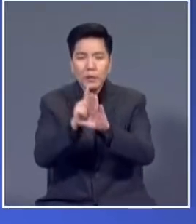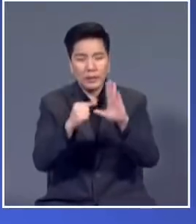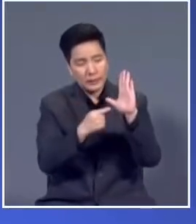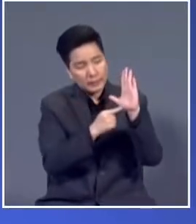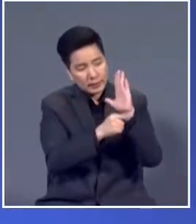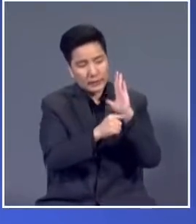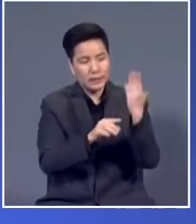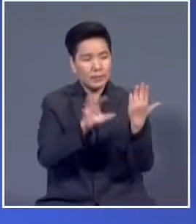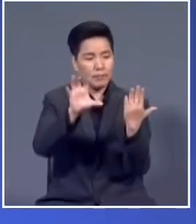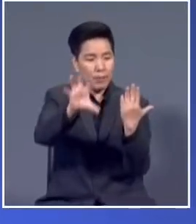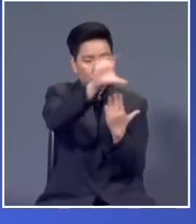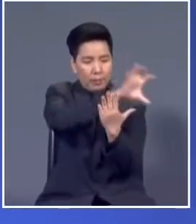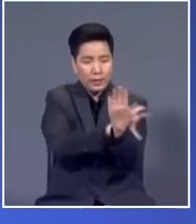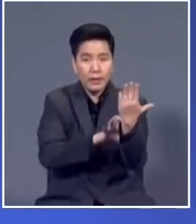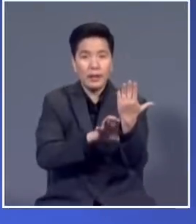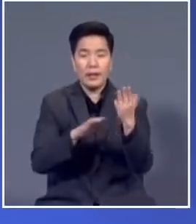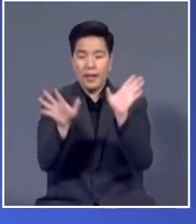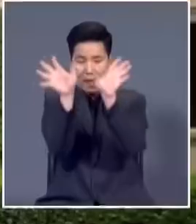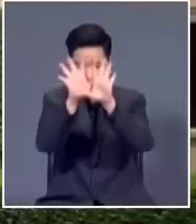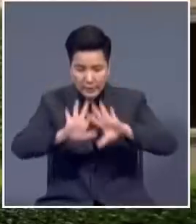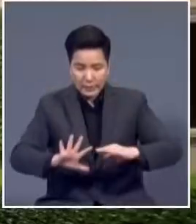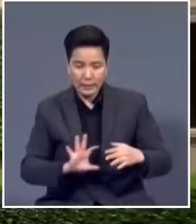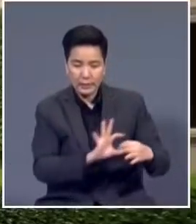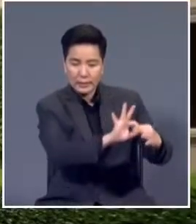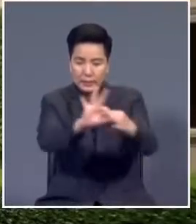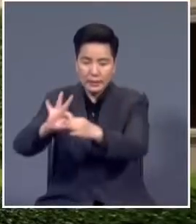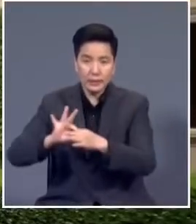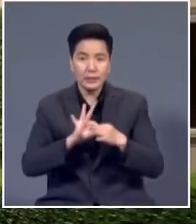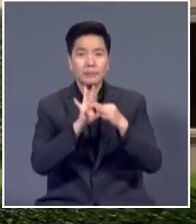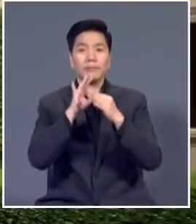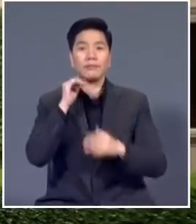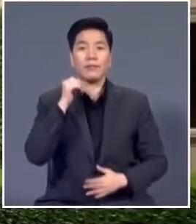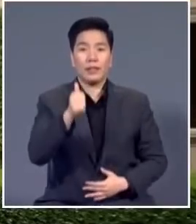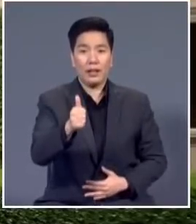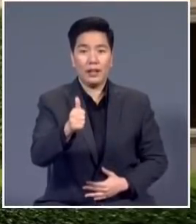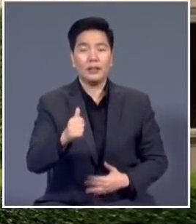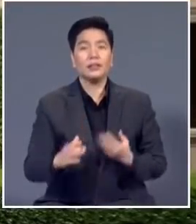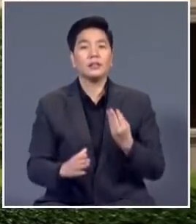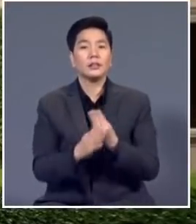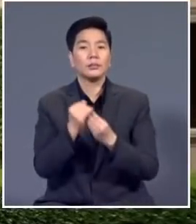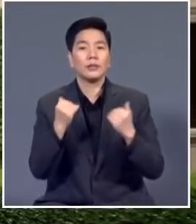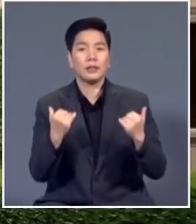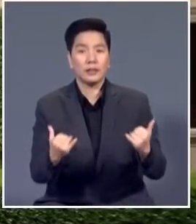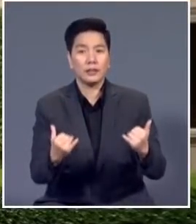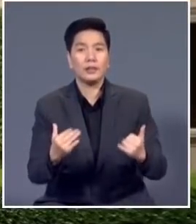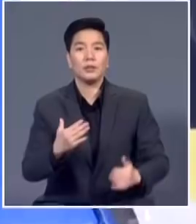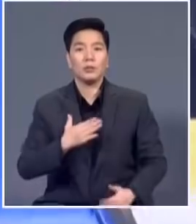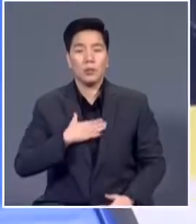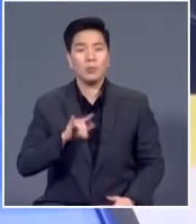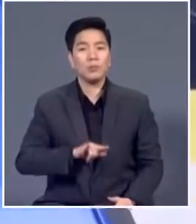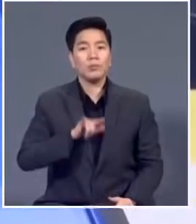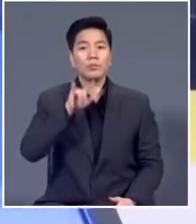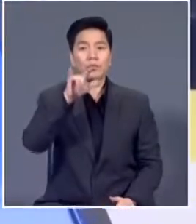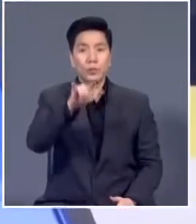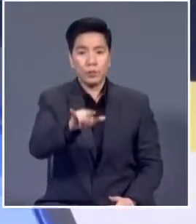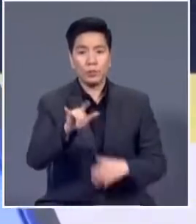CRV และอาเซียนทั้งหมดอย่างสมบูรณ์พี่น้องประชาชนที่เคารพครับสัปดาห์นี้เป็นอีกครั้งนะครับที่ผมได้เดินทางไป